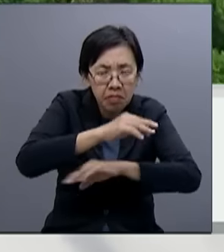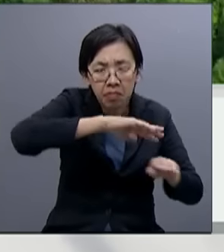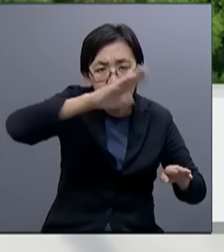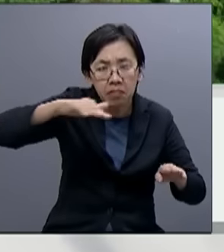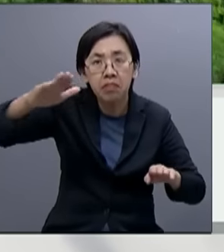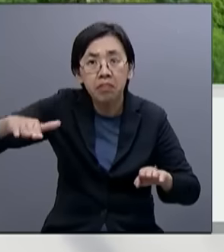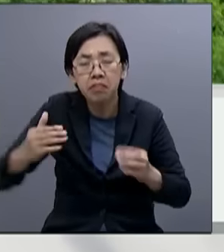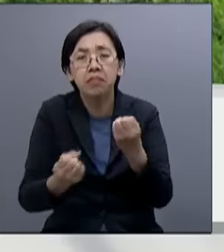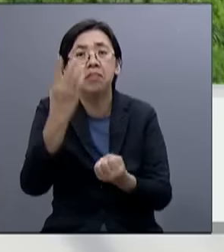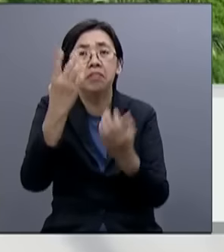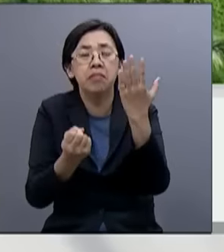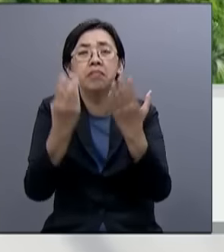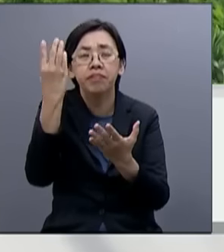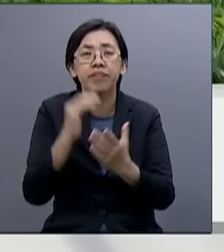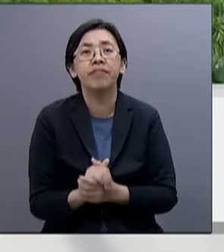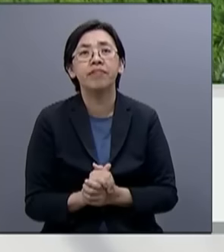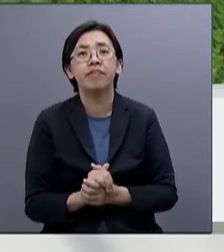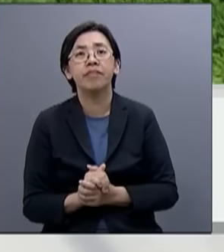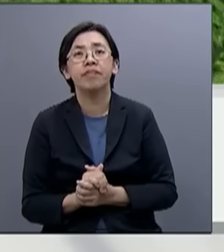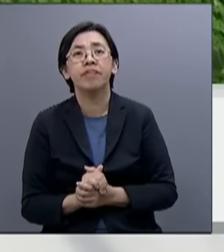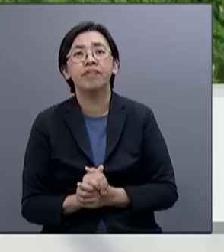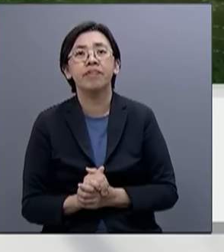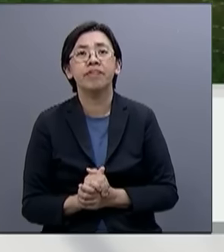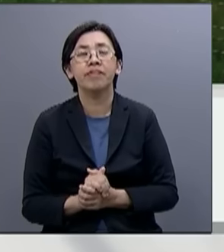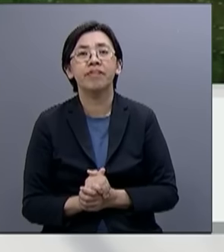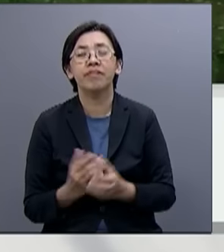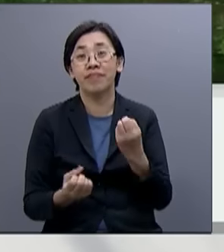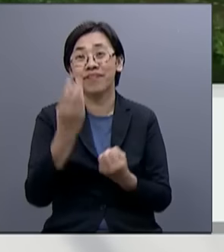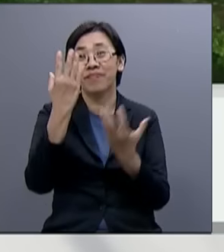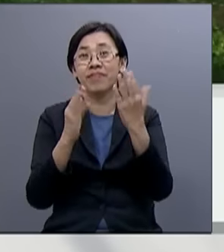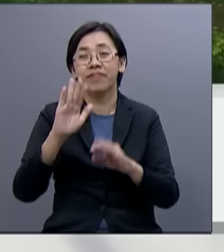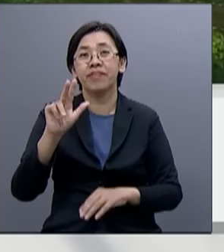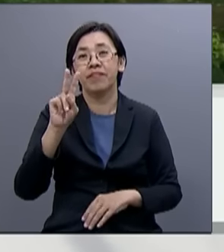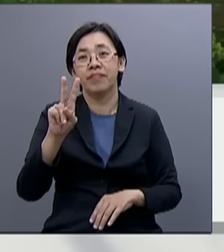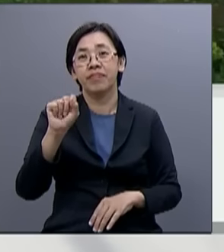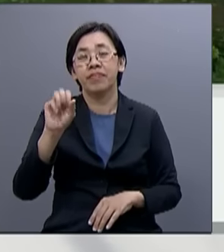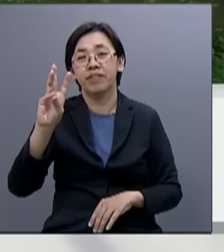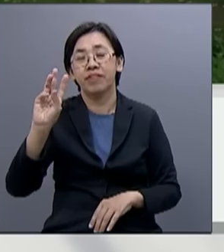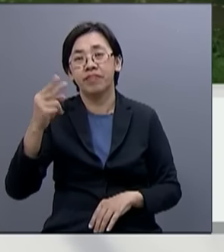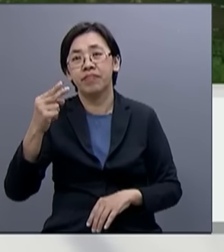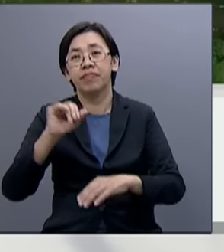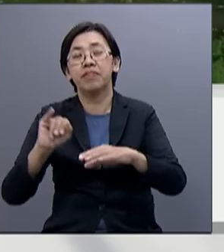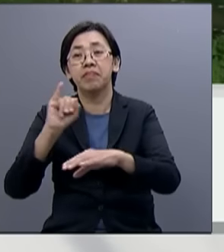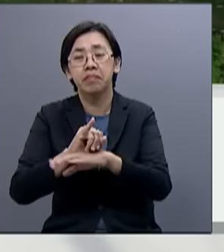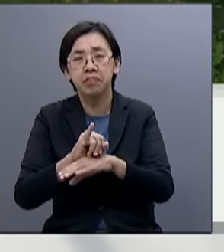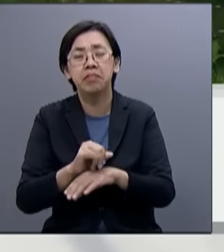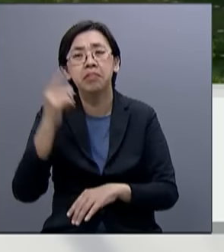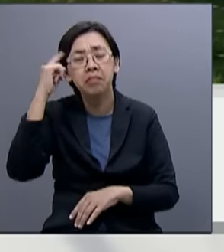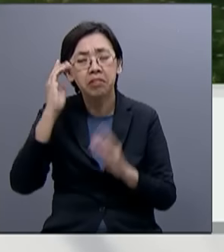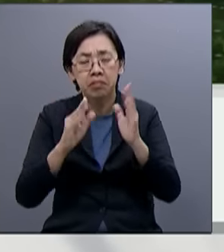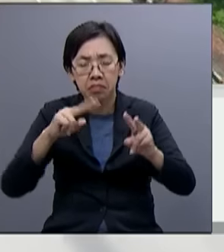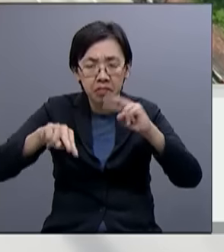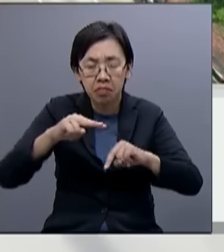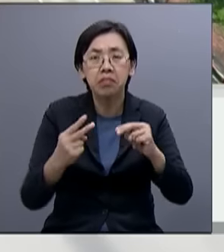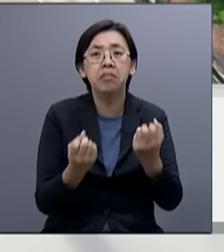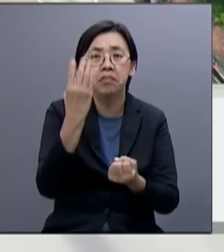ารสำรสรลจ่หรือในมุมของนักอนุรัก์อย่าง